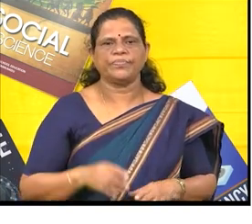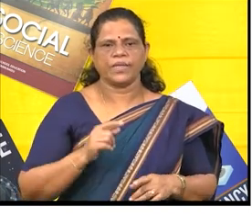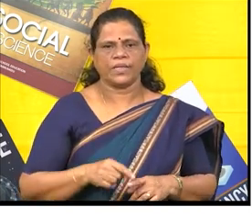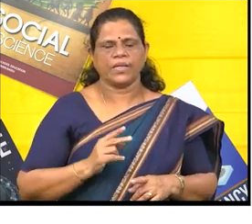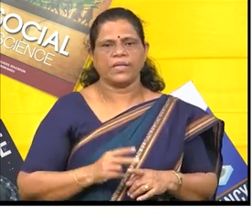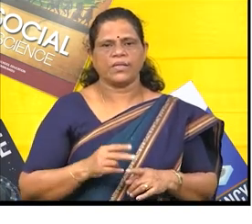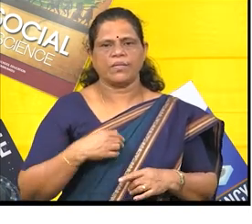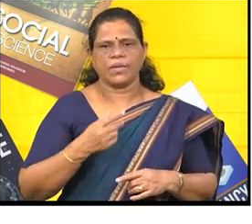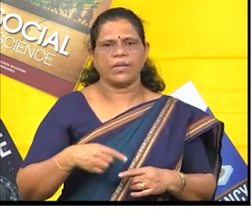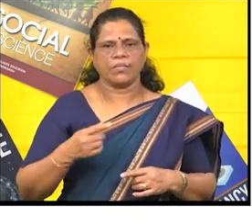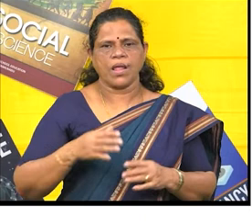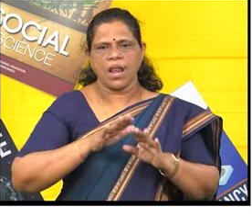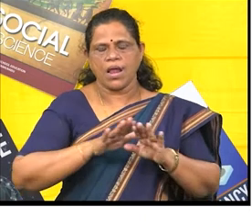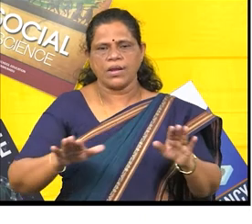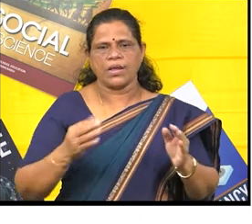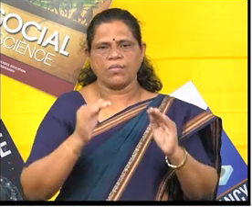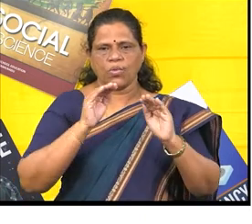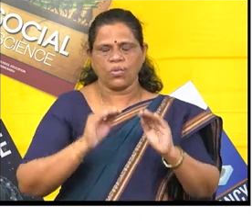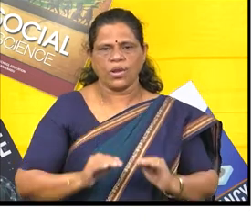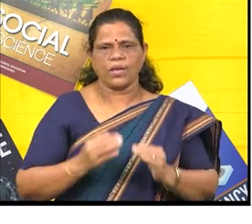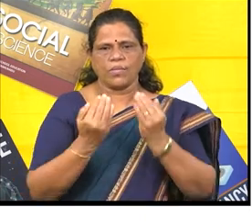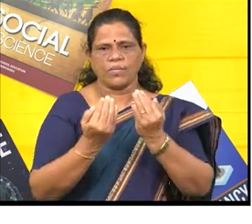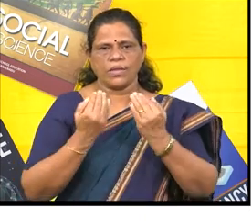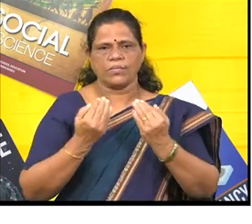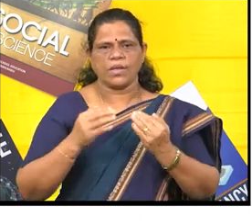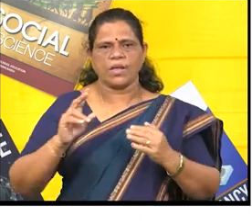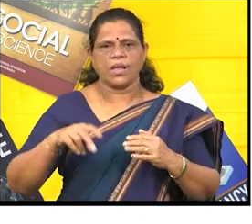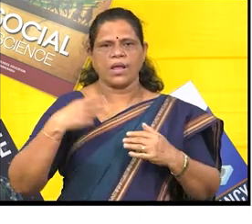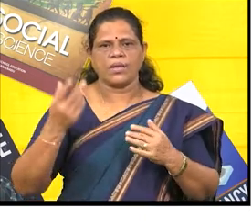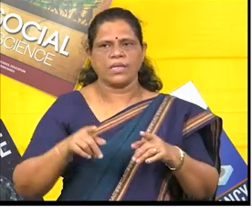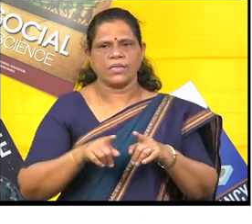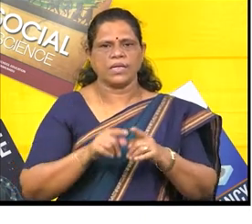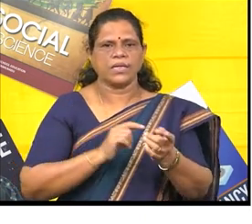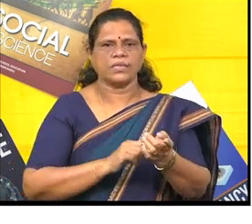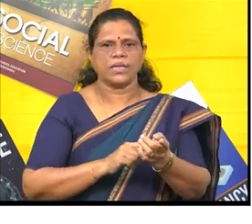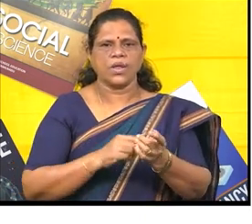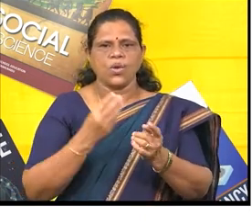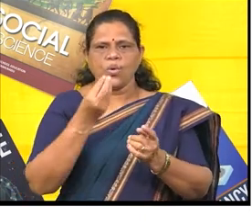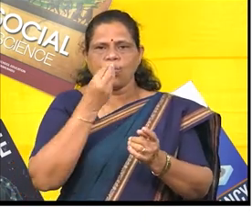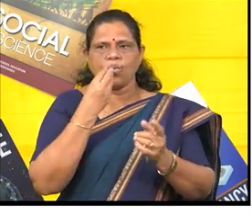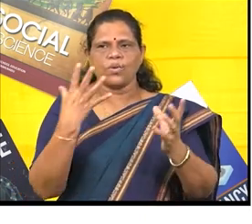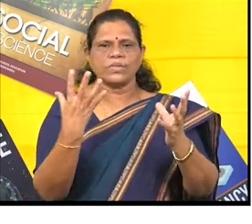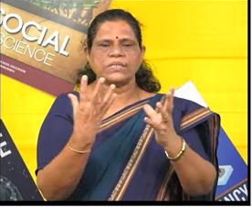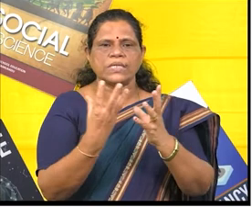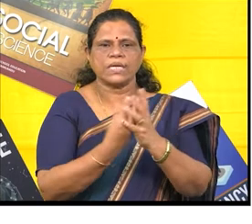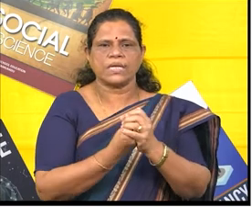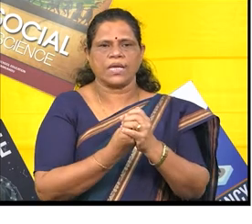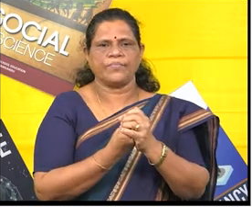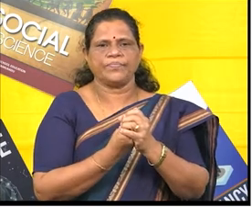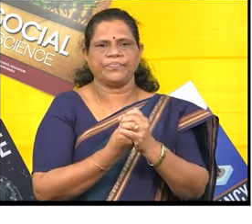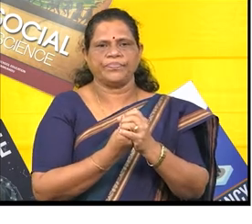நாம் வந்து இந்த ஊட்டச்சத்துக்கள்லாம் அழியாமல் குறையாமல் பாதுகாக்கணும். அடுத்த நேரத்தில் உணவு சேர்க்கைகள்னு நம்ம